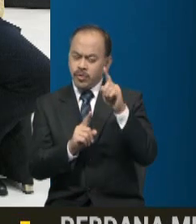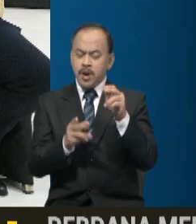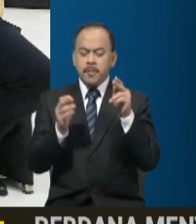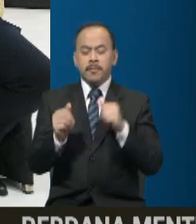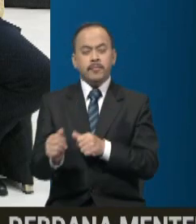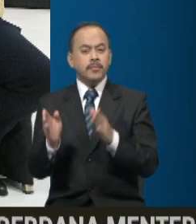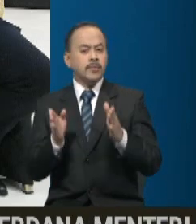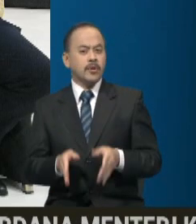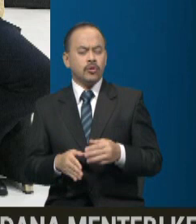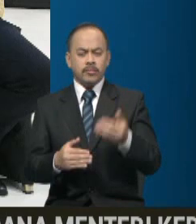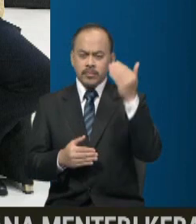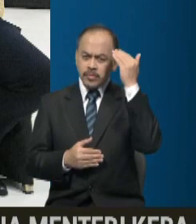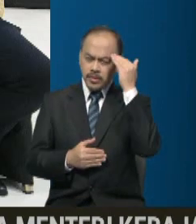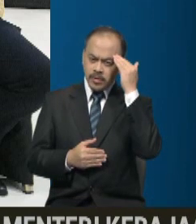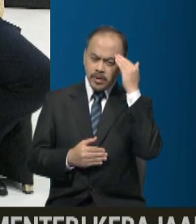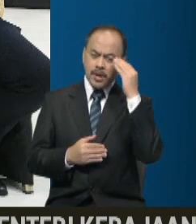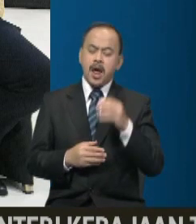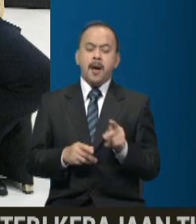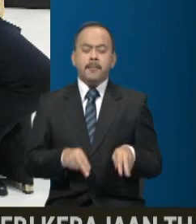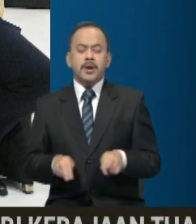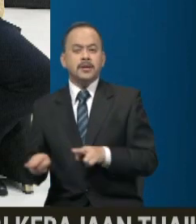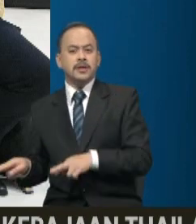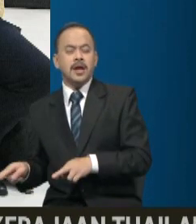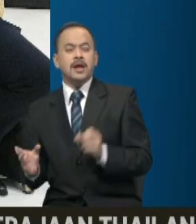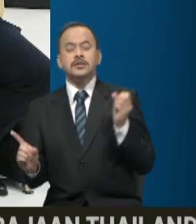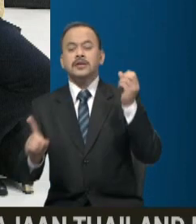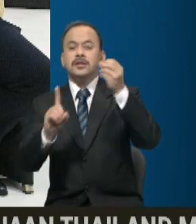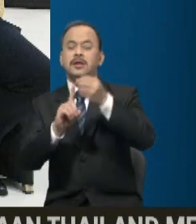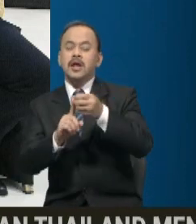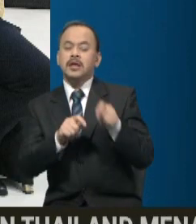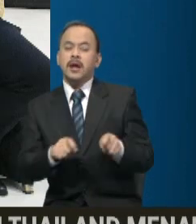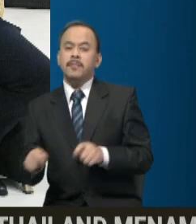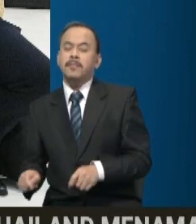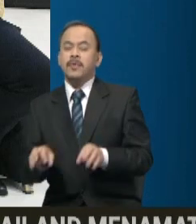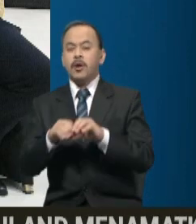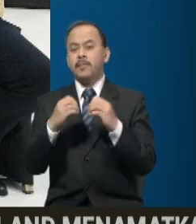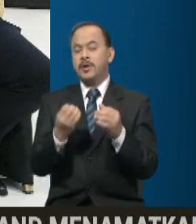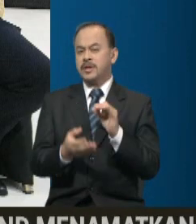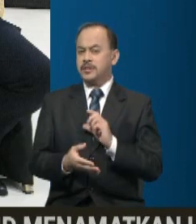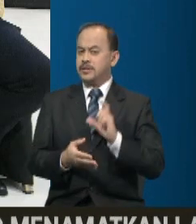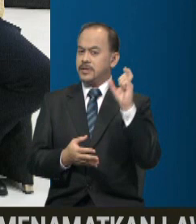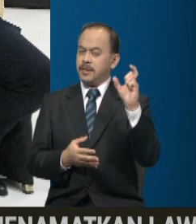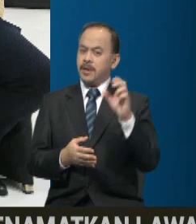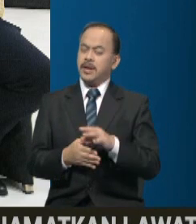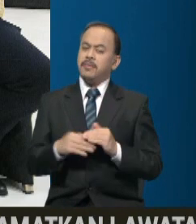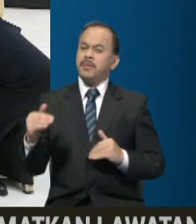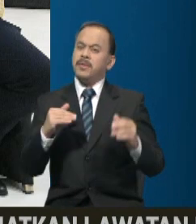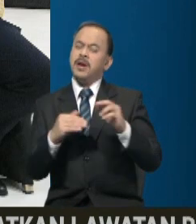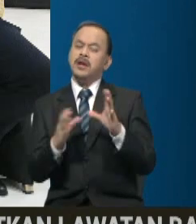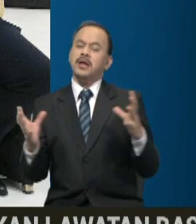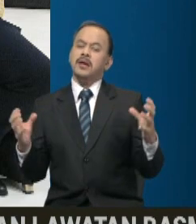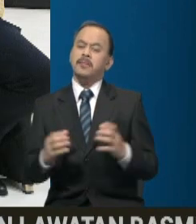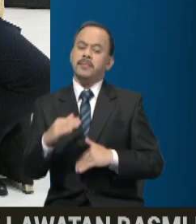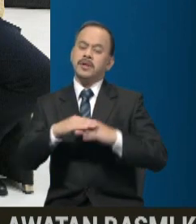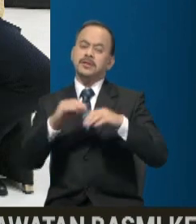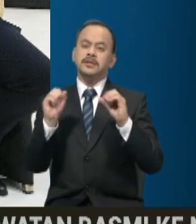peserta dengan pengetahuan perancangan strategik berurus korporat Islam dan pembinaan kapasiti. Program